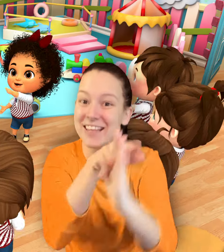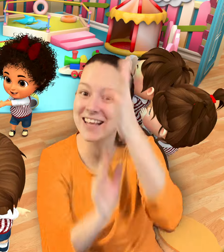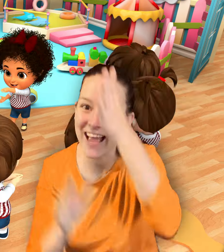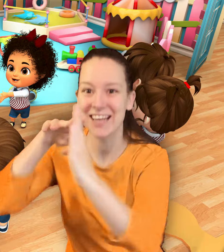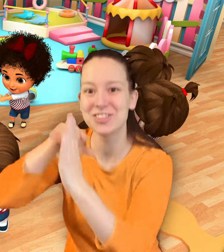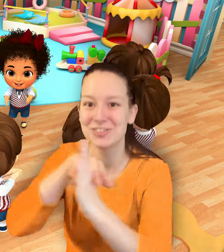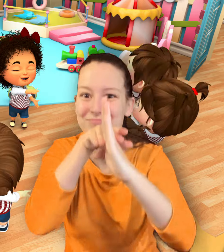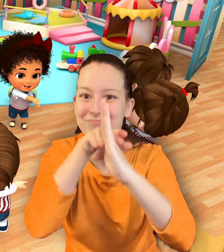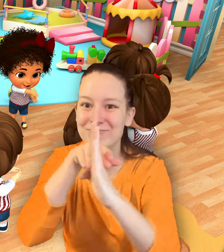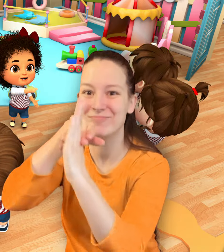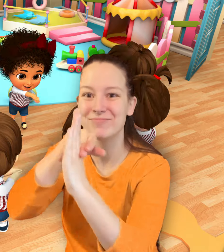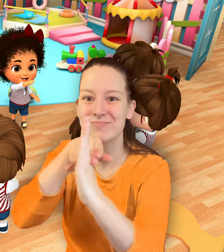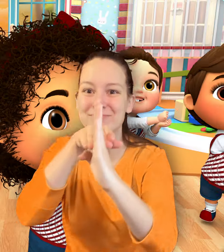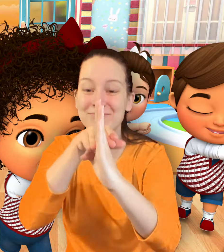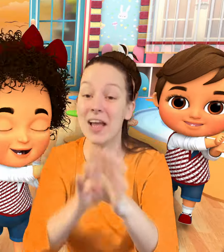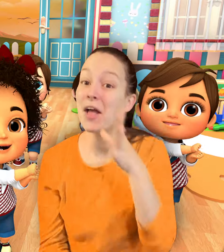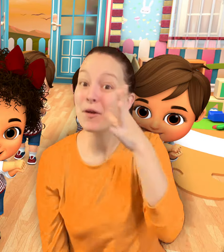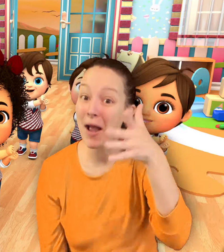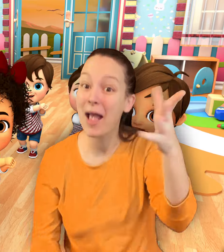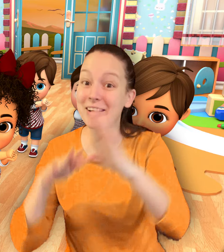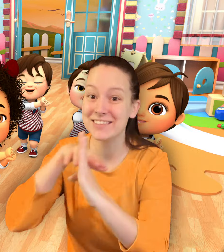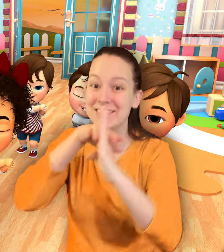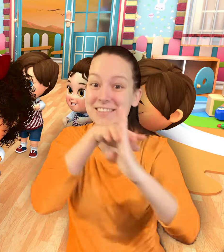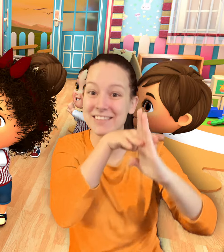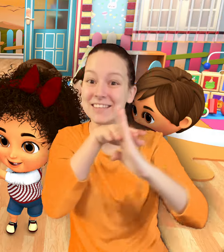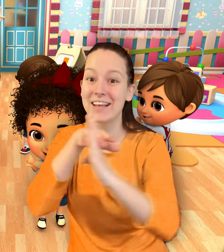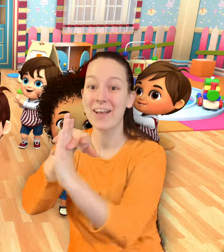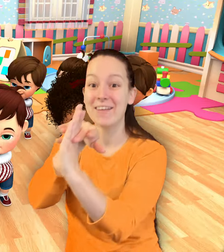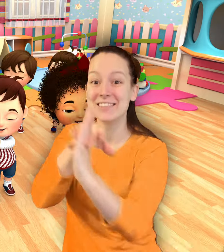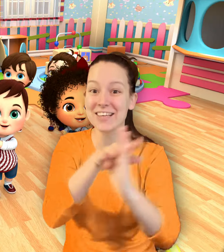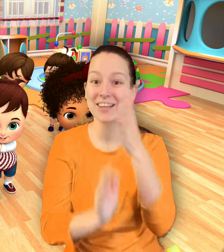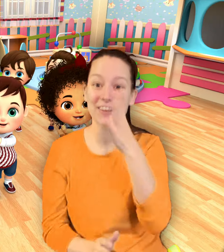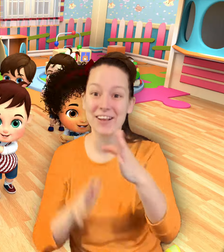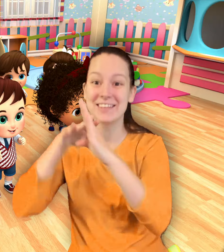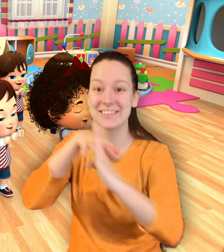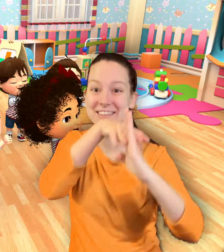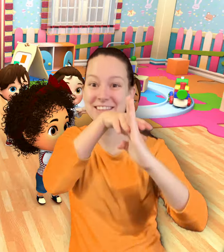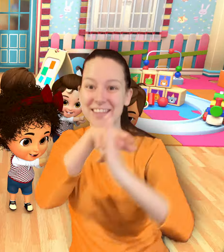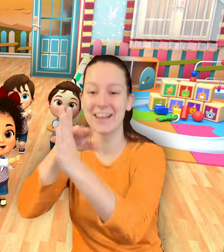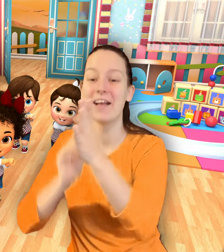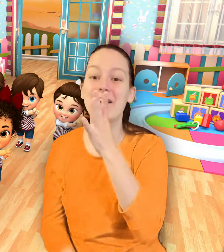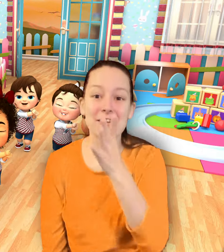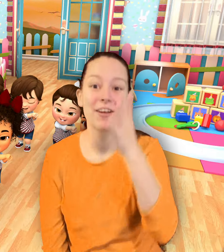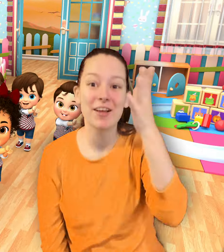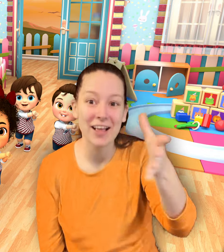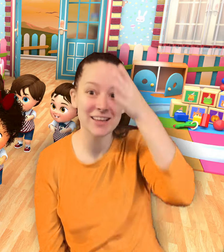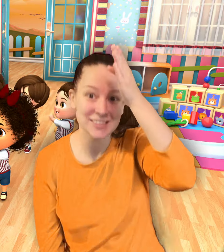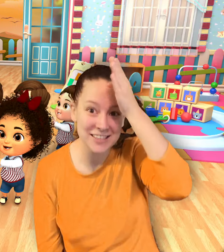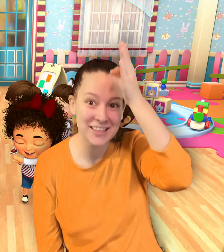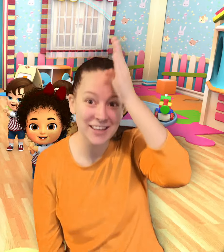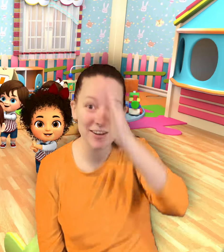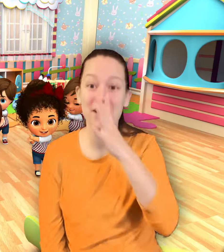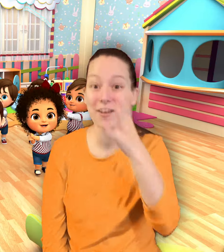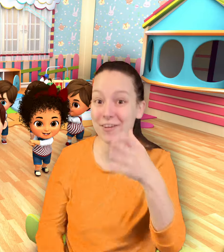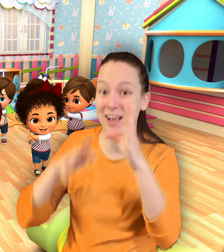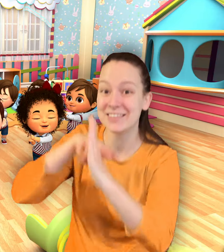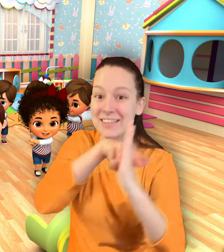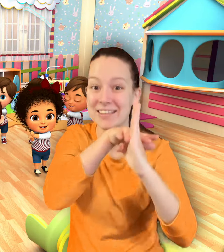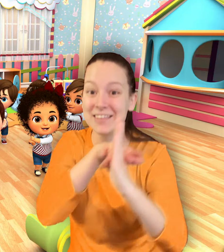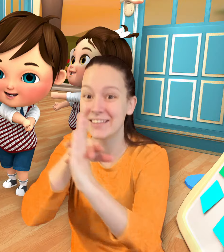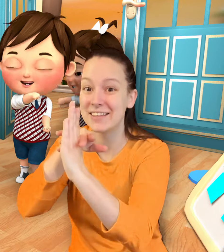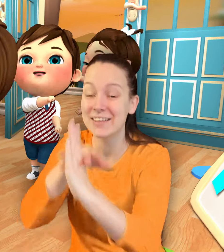パパザメおばザメおばザメおばザメおば